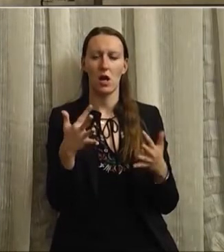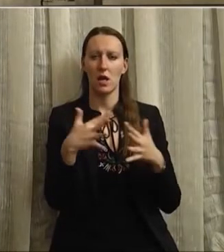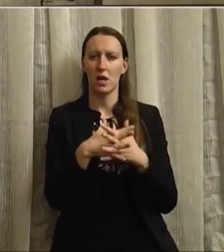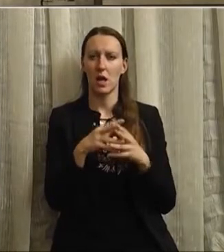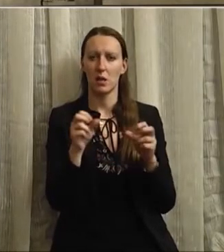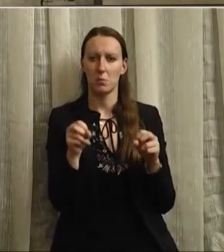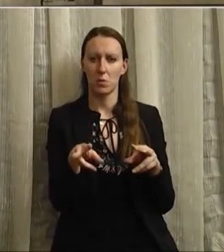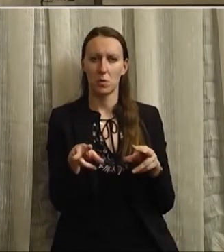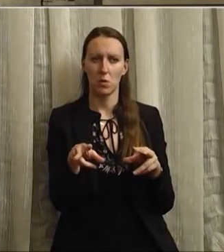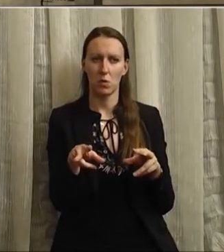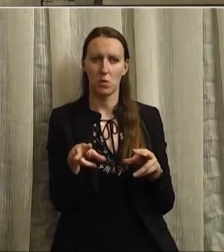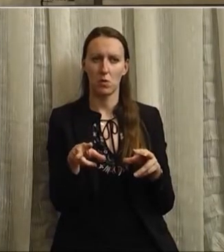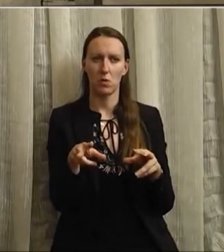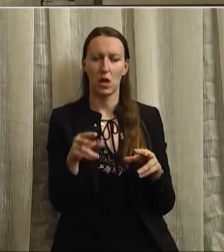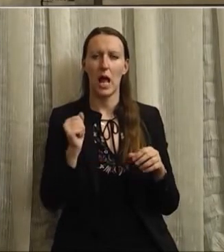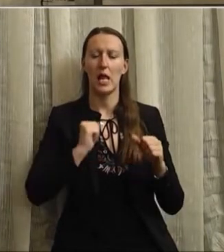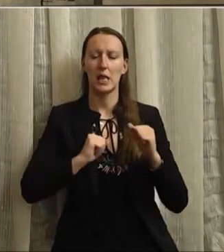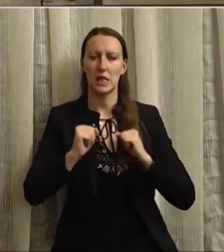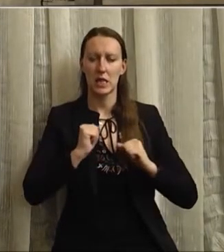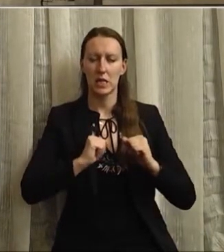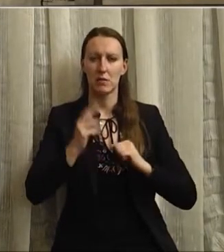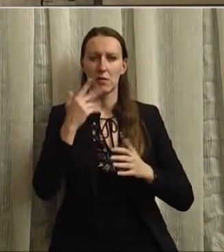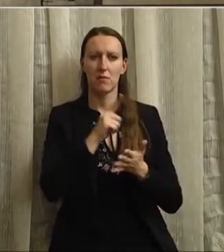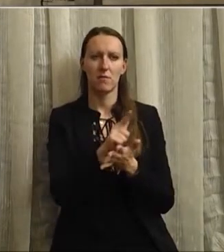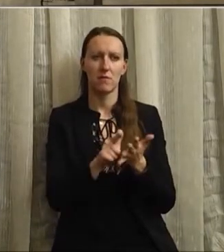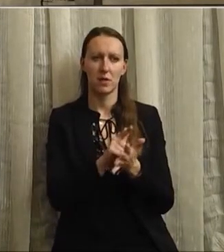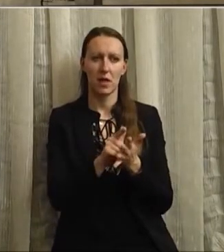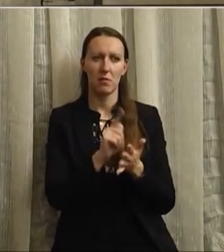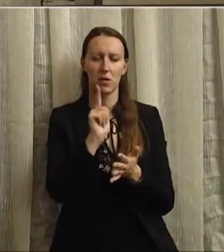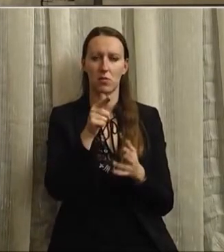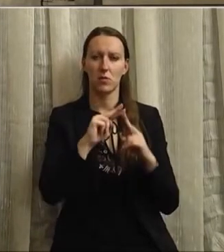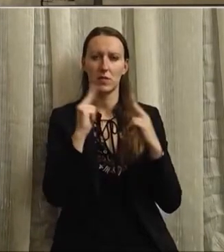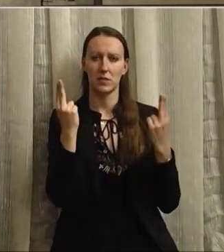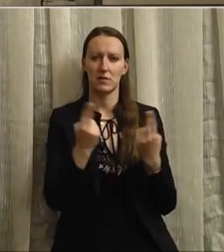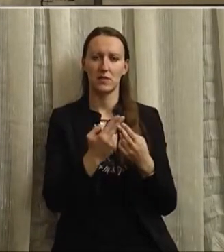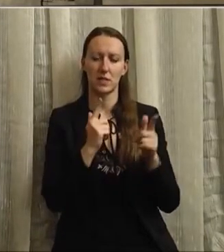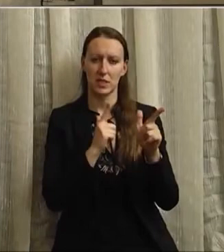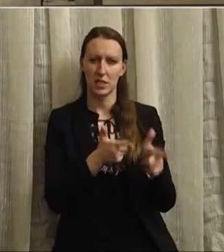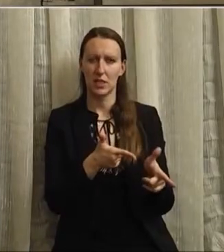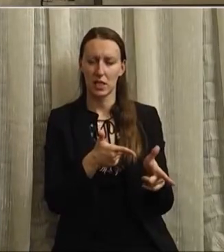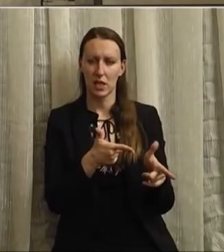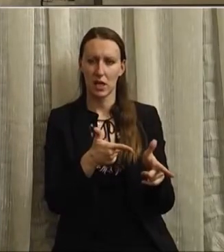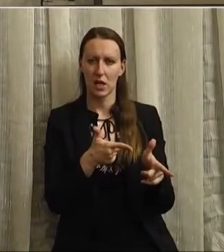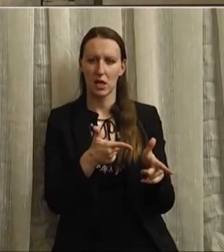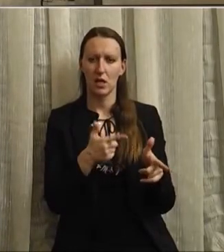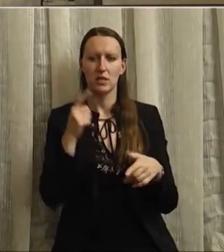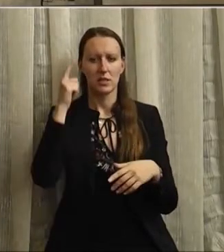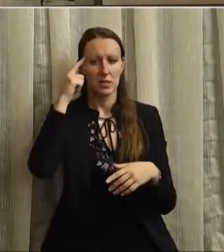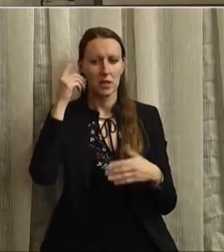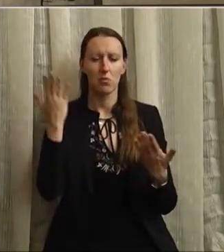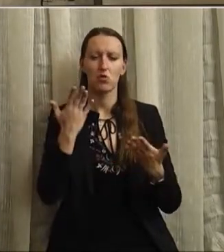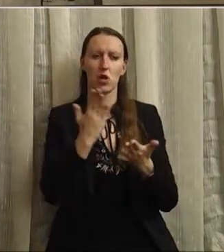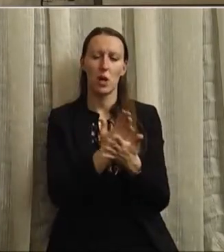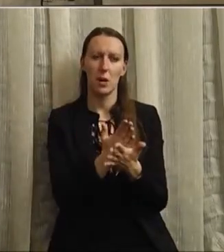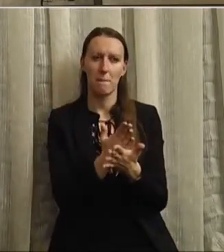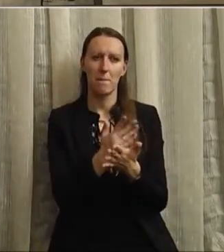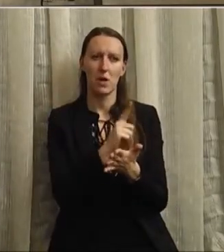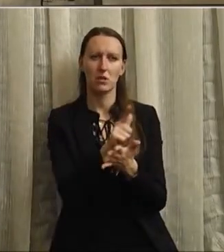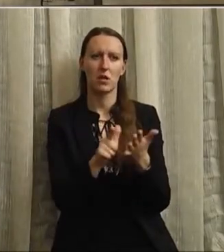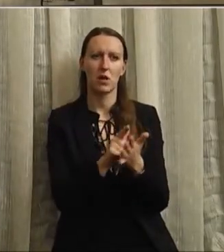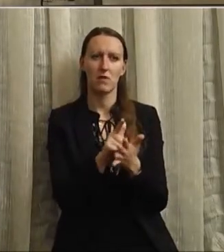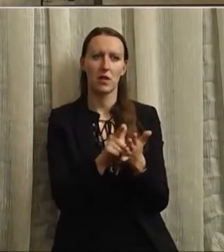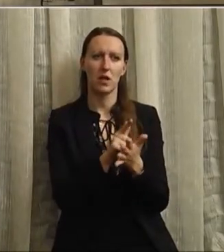grad Pula pretrpjela za vrijeme II. Svjetskog rata. Znamo što je bilo za